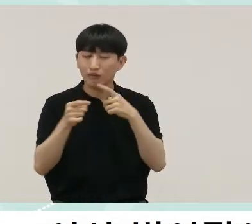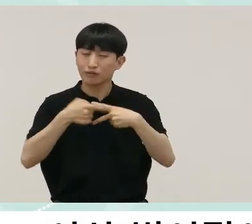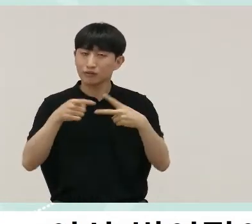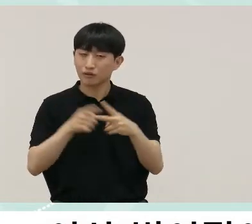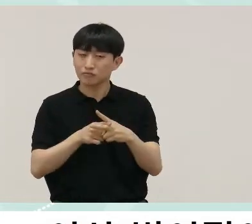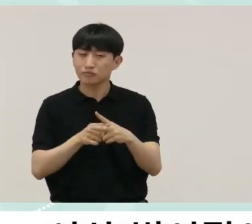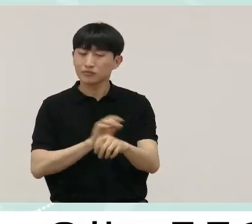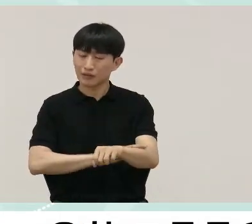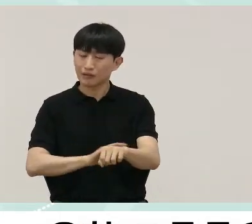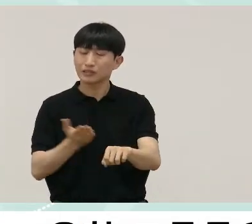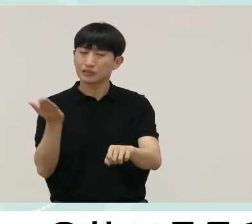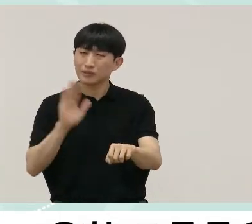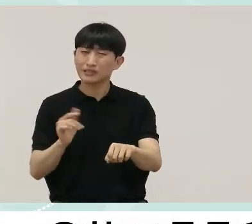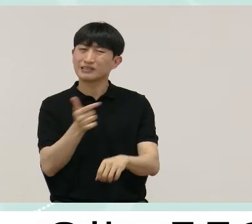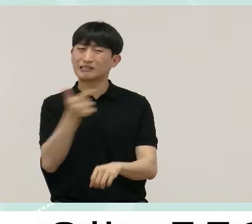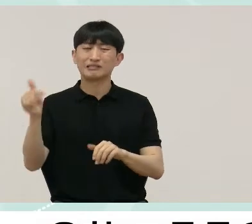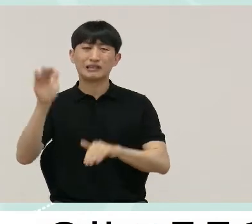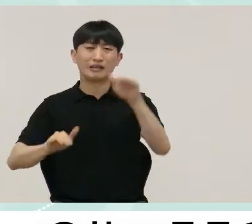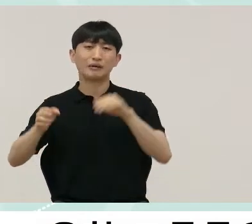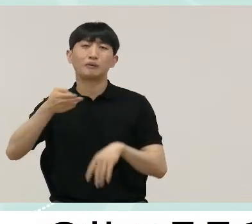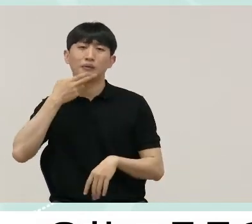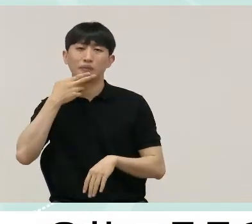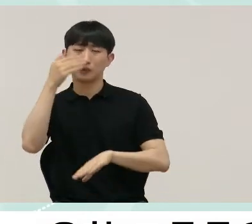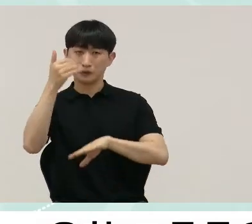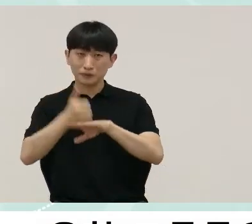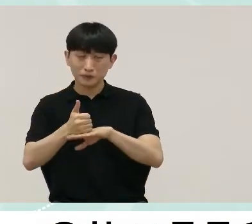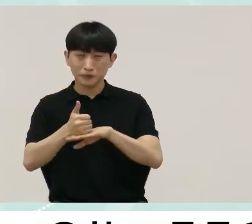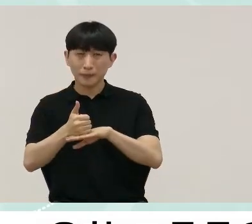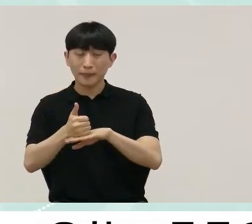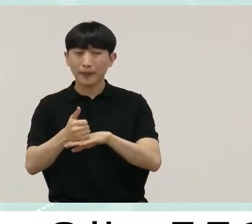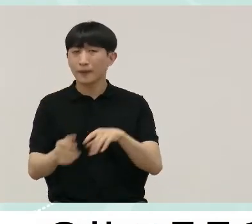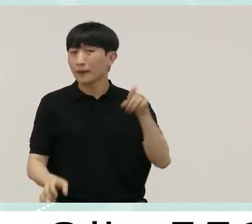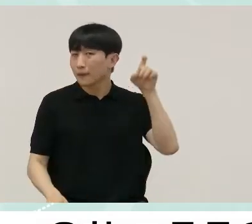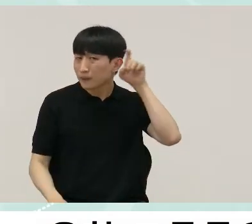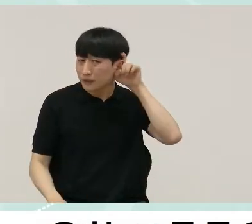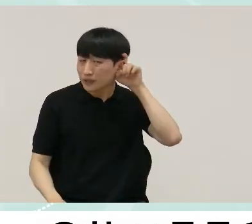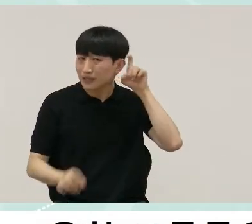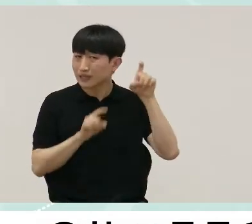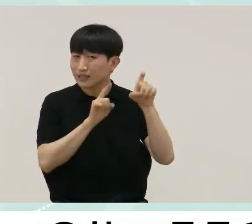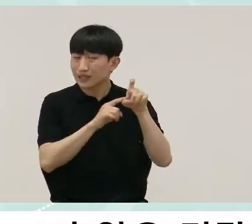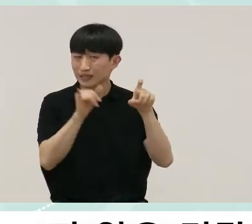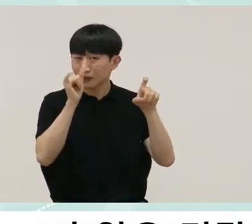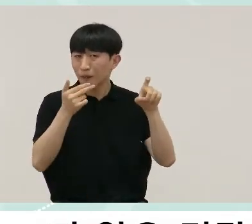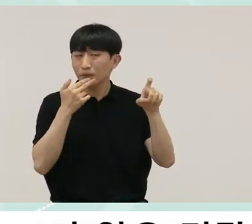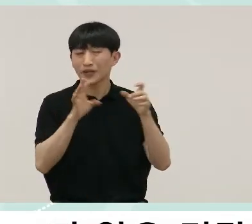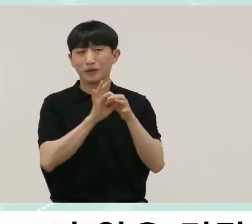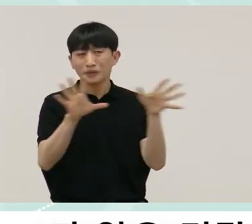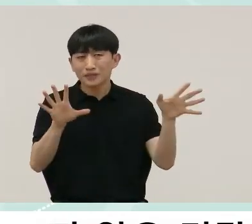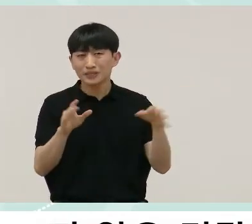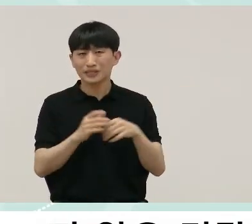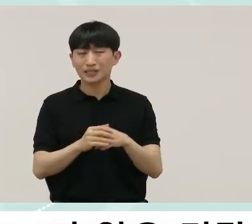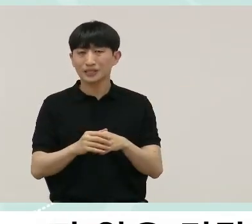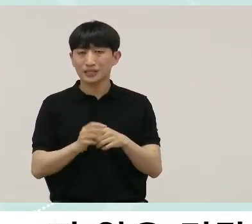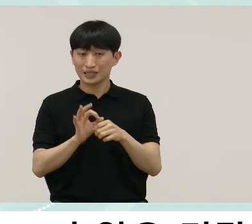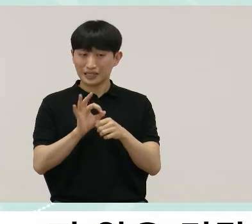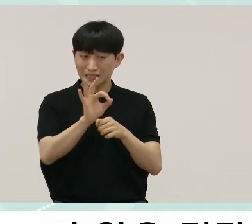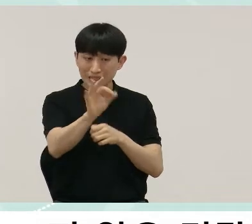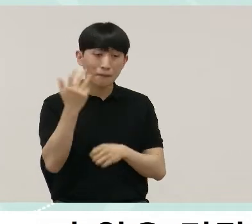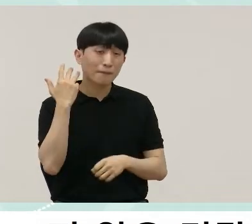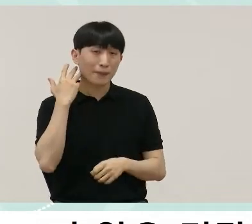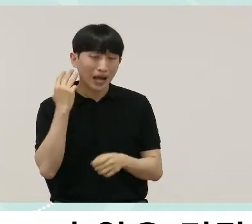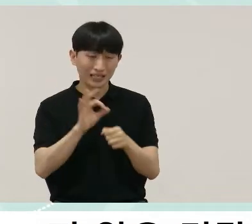그 이야기는 보청기를 껴도 10년이 지나면서 잘 안 끼지 않았을까라는 이제 생각을 하게 되는 것입니다.